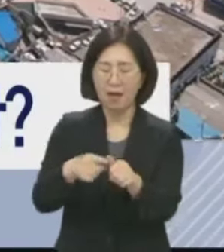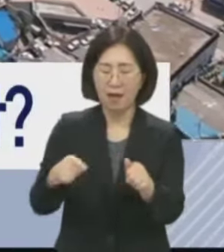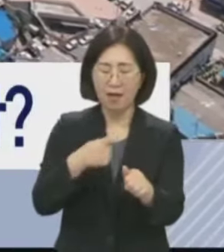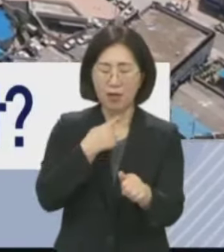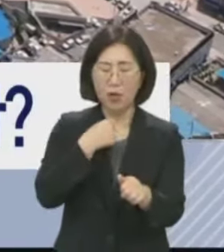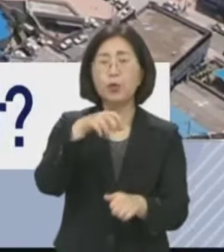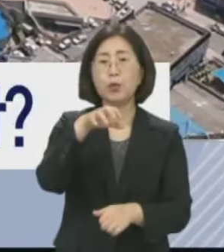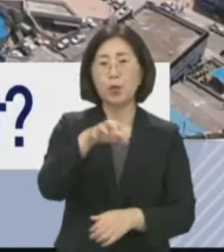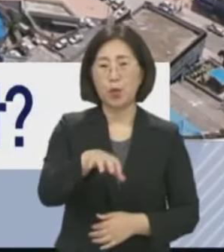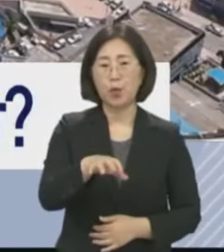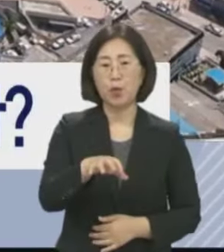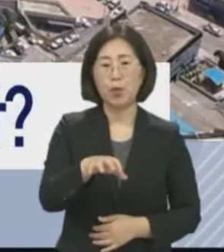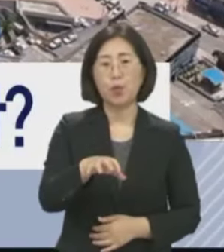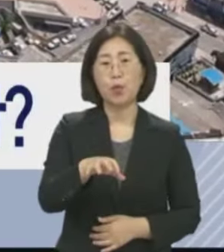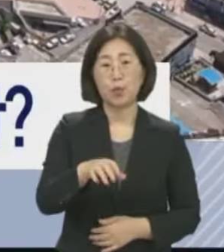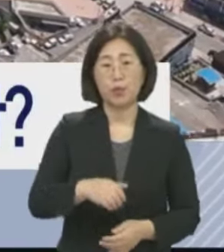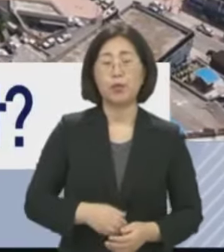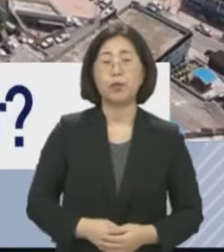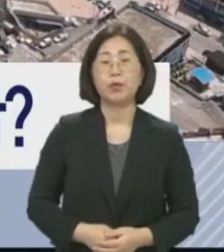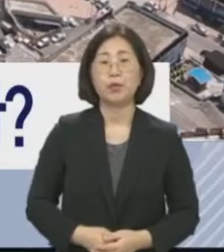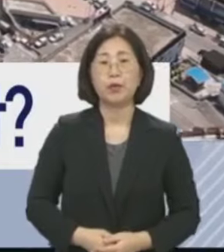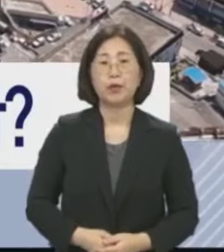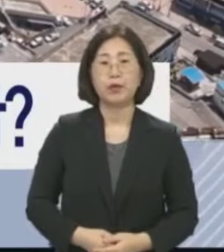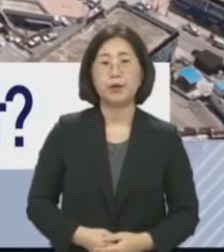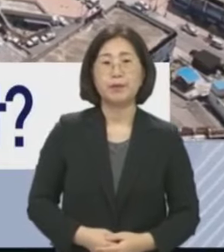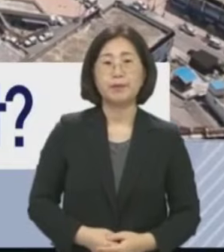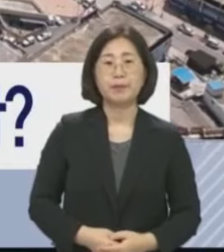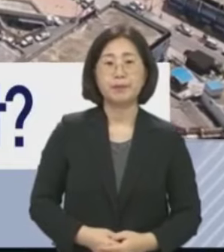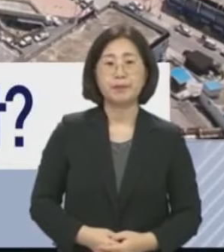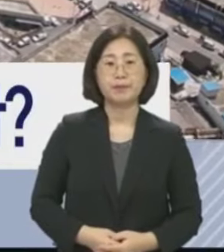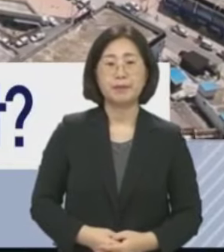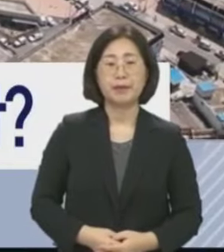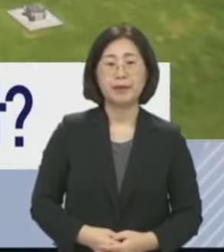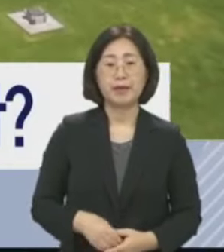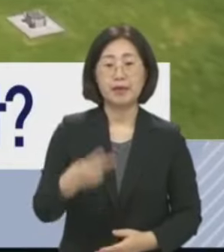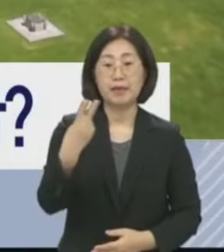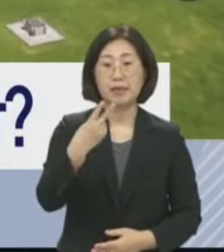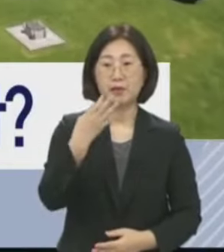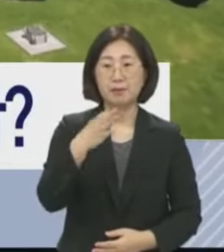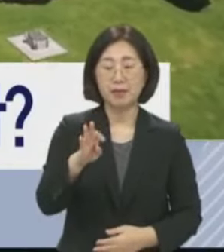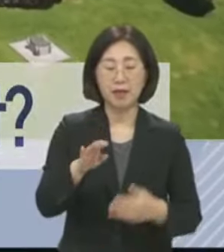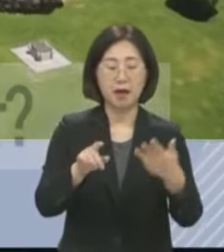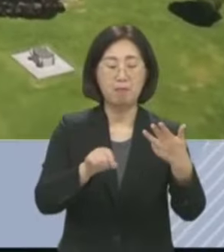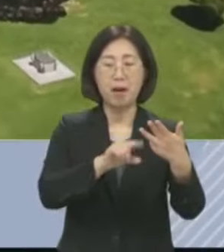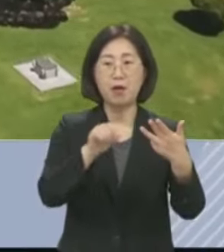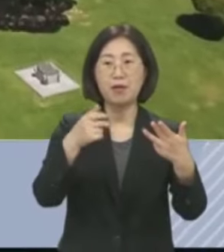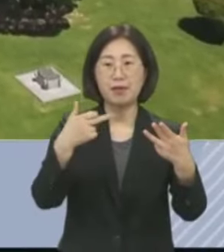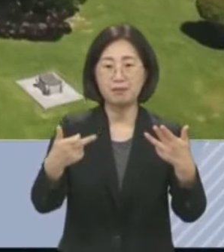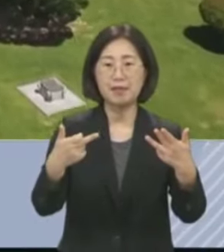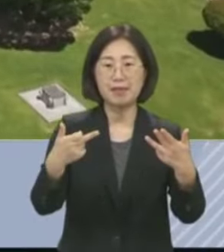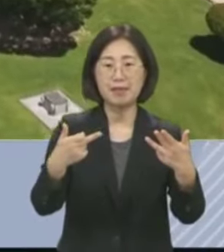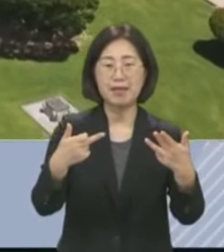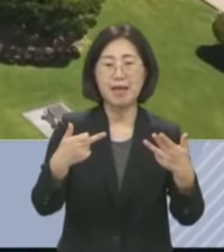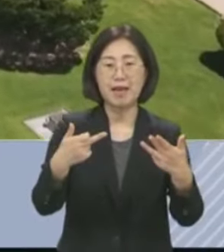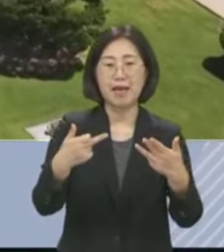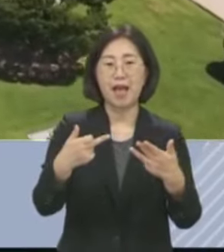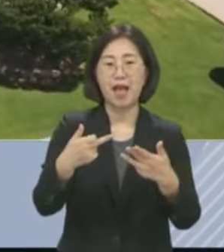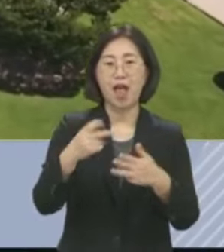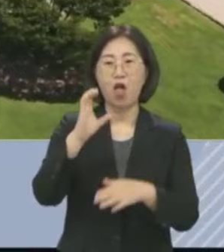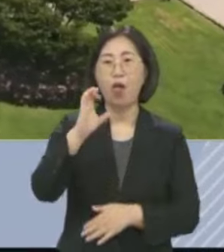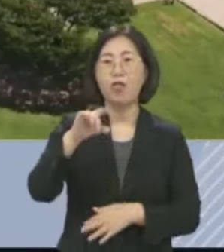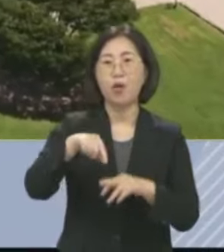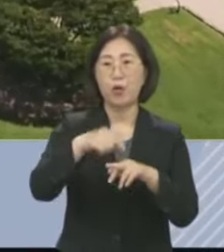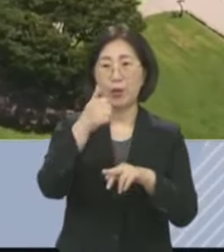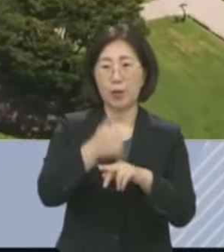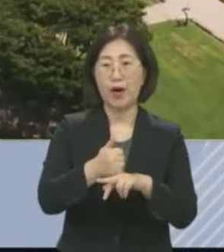처형을 당하고 순교를 당했던 그런 곳이기도 합니다. 2014년 8월 17일에 프란시스코 교황님께서